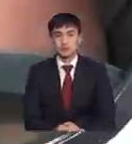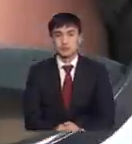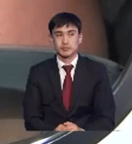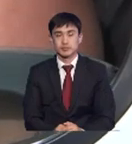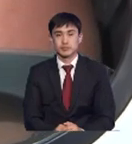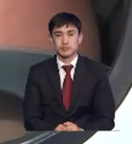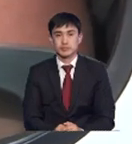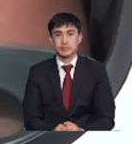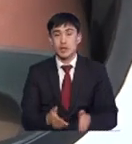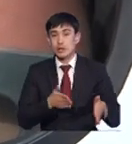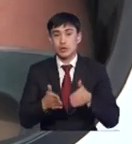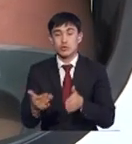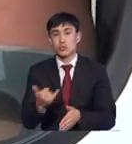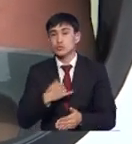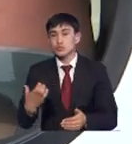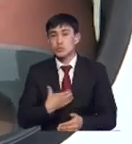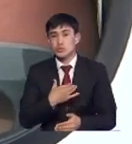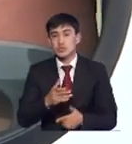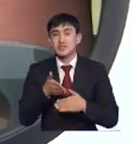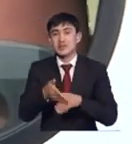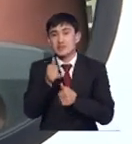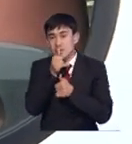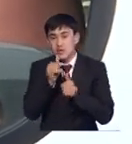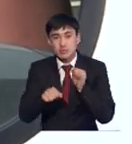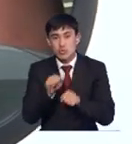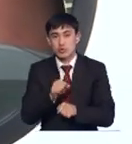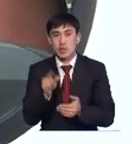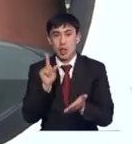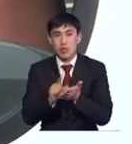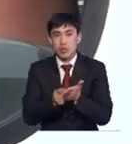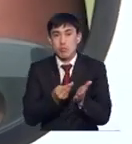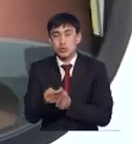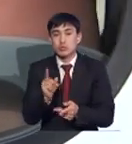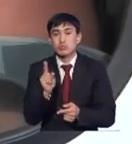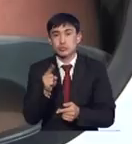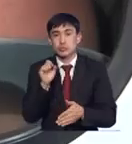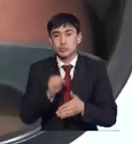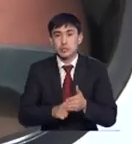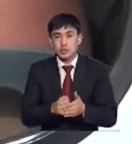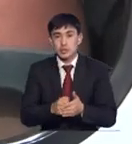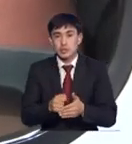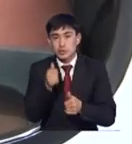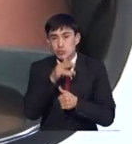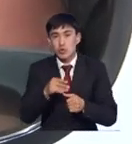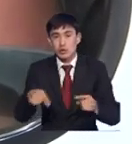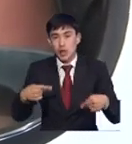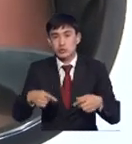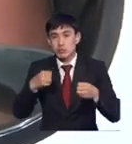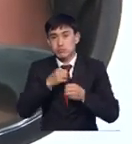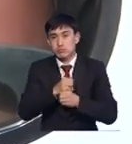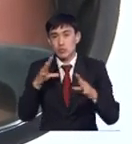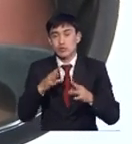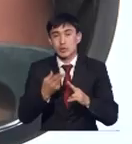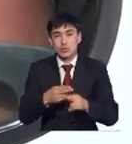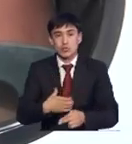нас ужас. Ездить невозможно. Налоги платим. За что платим? Машины убиваются, колеса лопаются. Это